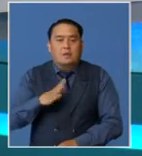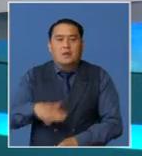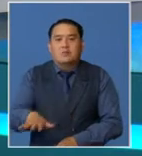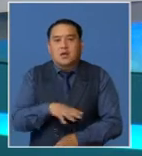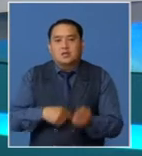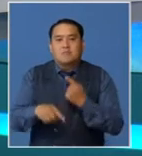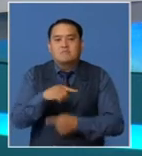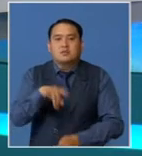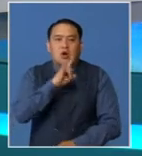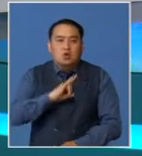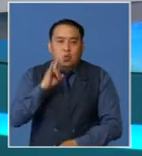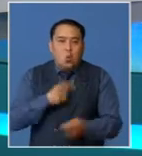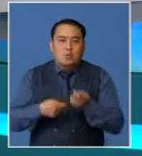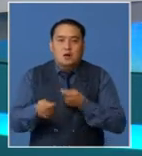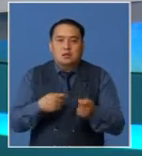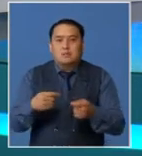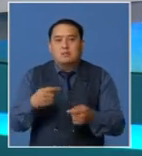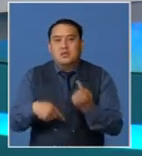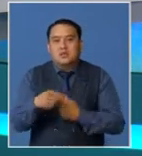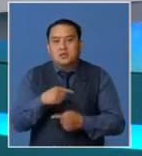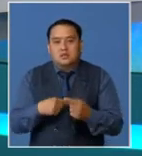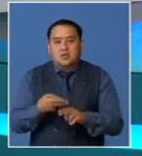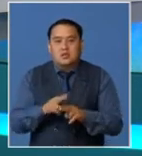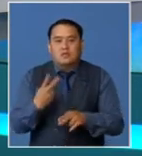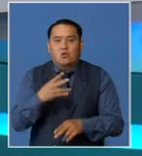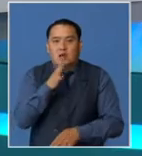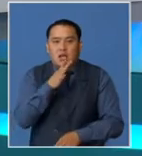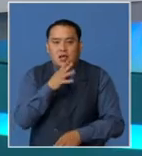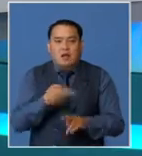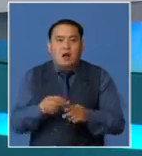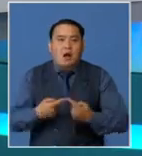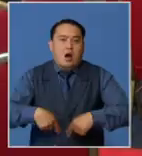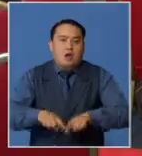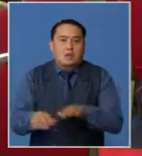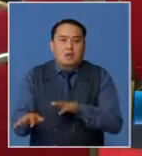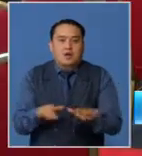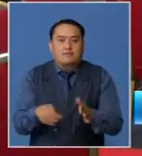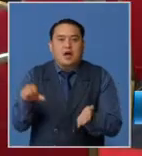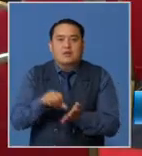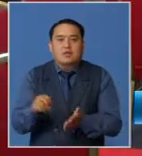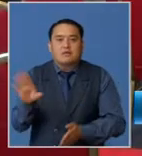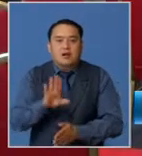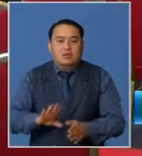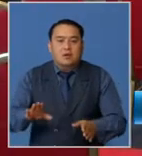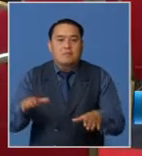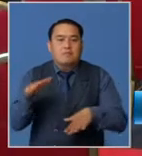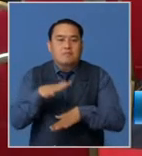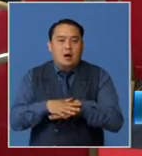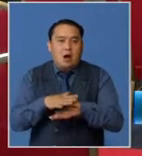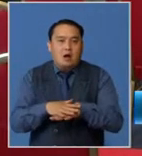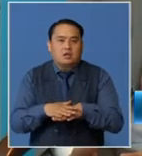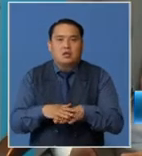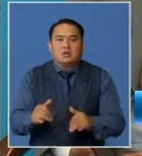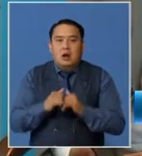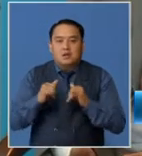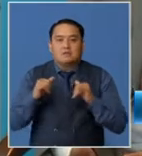для бизнесвумен, управляющих малым и средним бизнесом не менее 2 лет. Организатором мероприятия выступает Европейский банк реконструкции